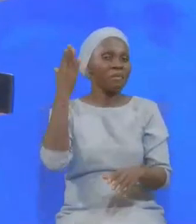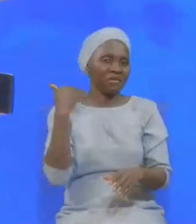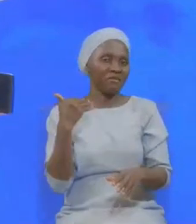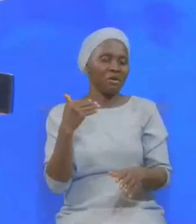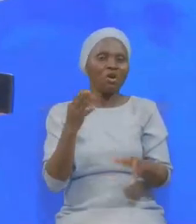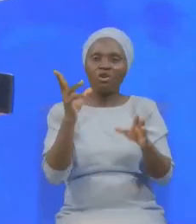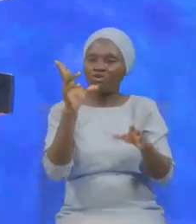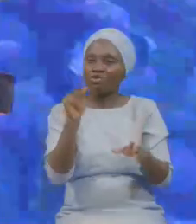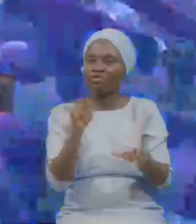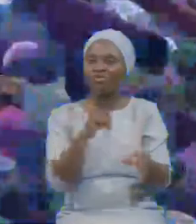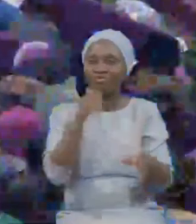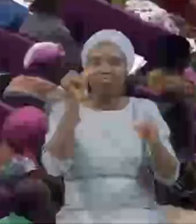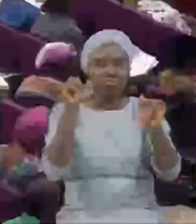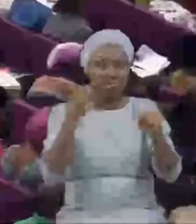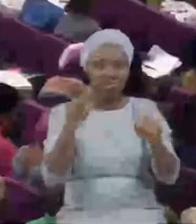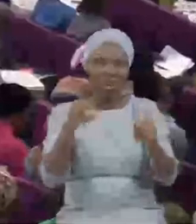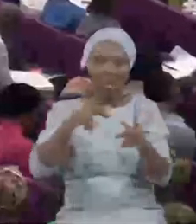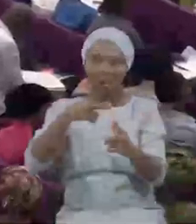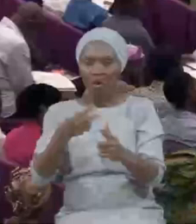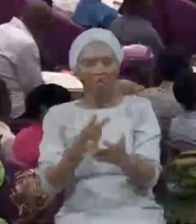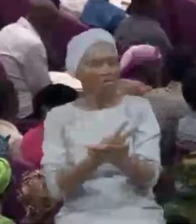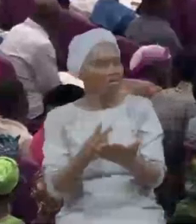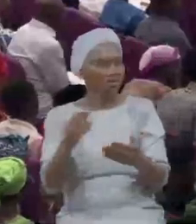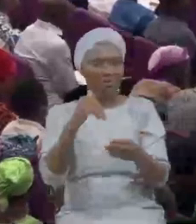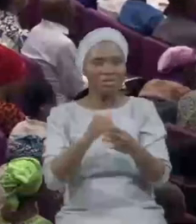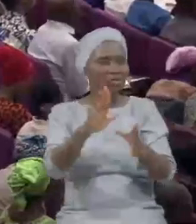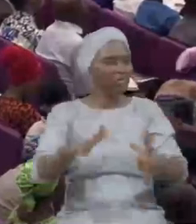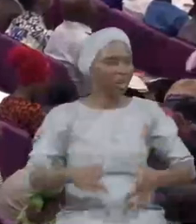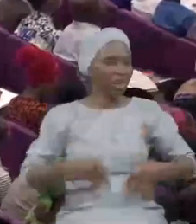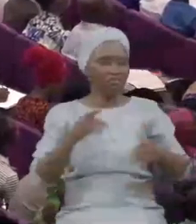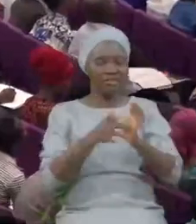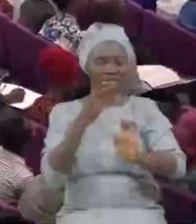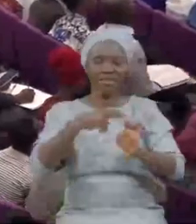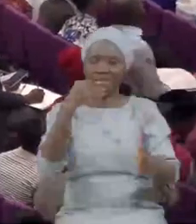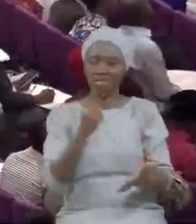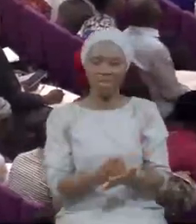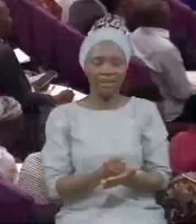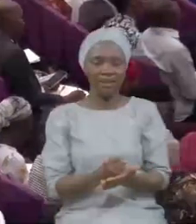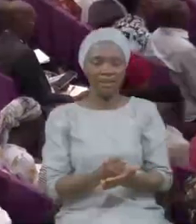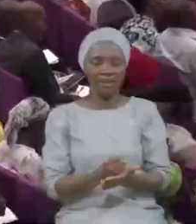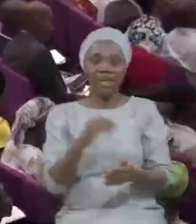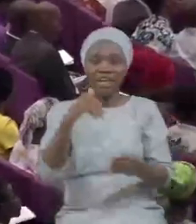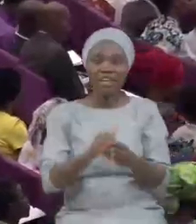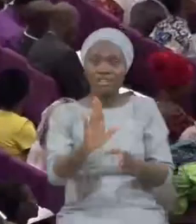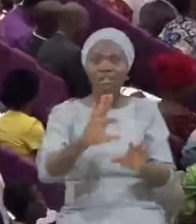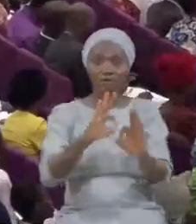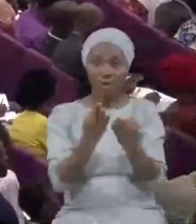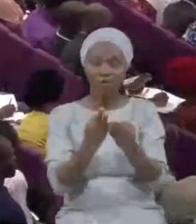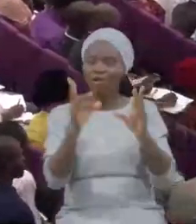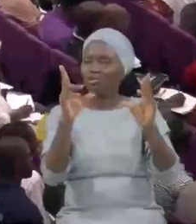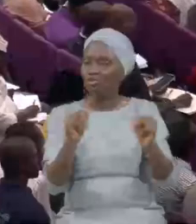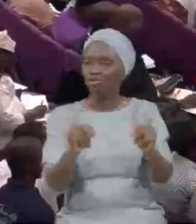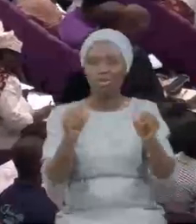pas d'impossibilité d'échec. Dans votre vie, il n'y a pas de possibilité d'échec. Dans